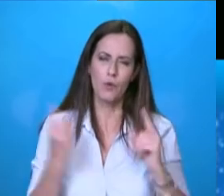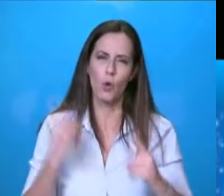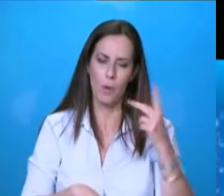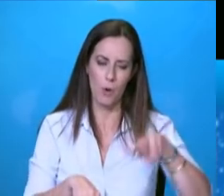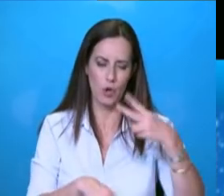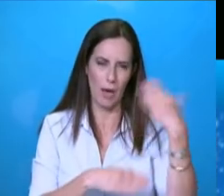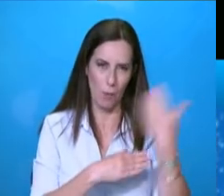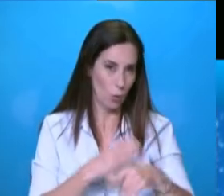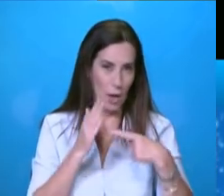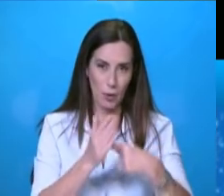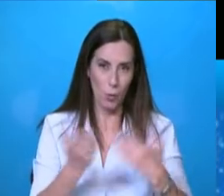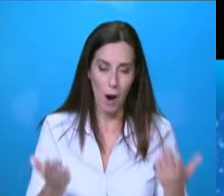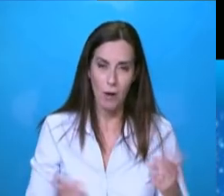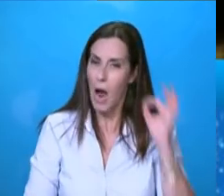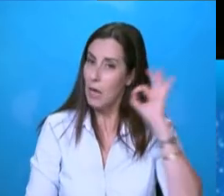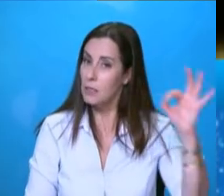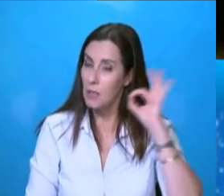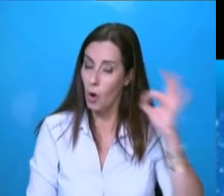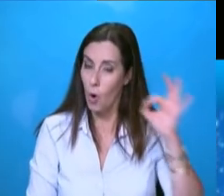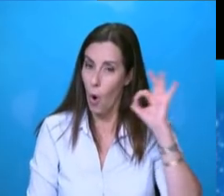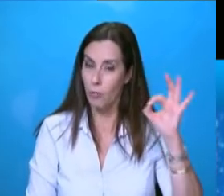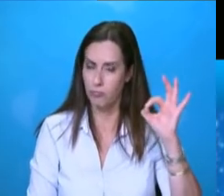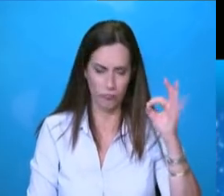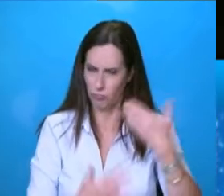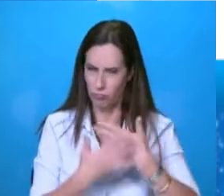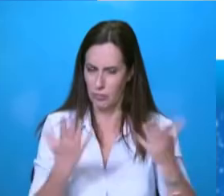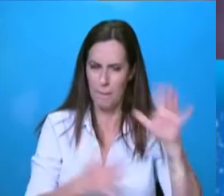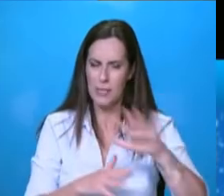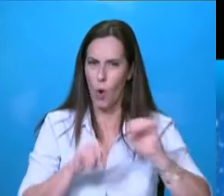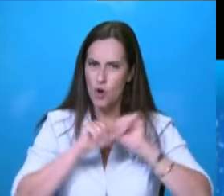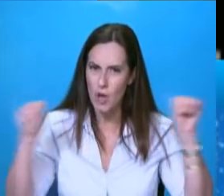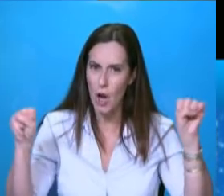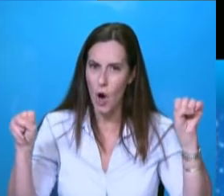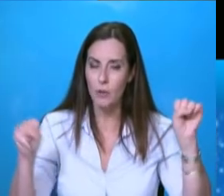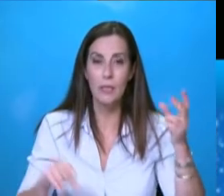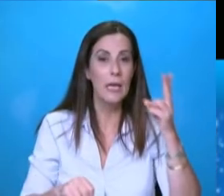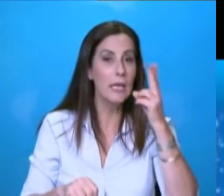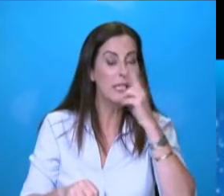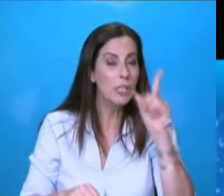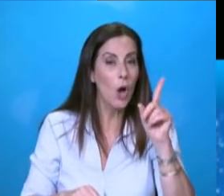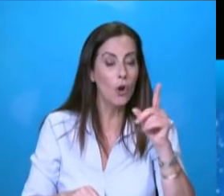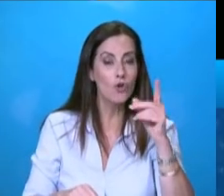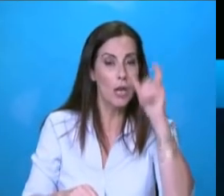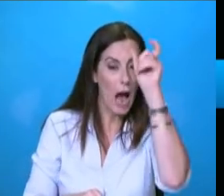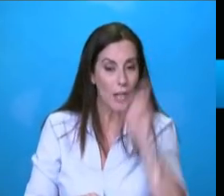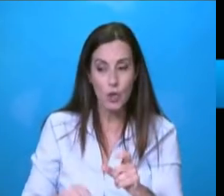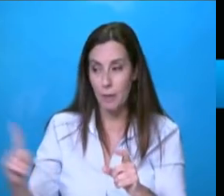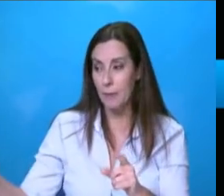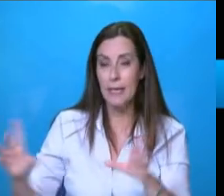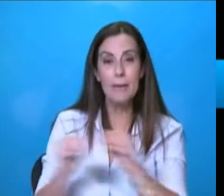בשעתיים האחרונות, אזעקות שווא באזור אשקלון, ניסיון חדירה של חמושים